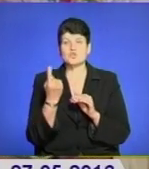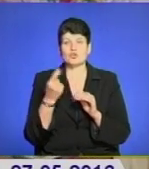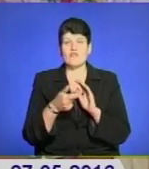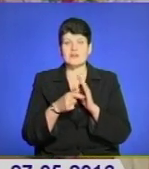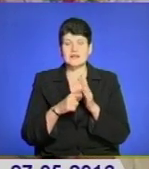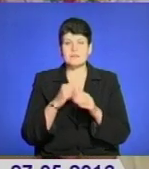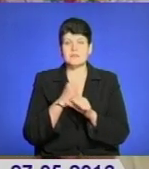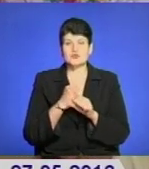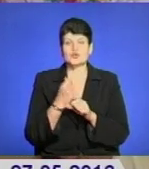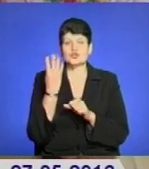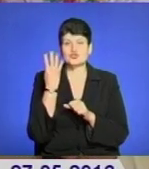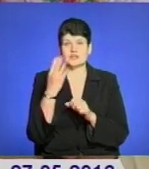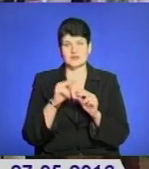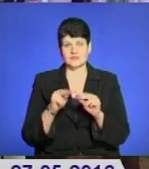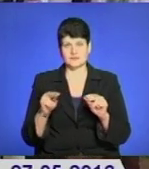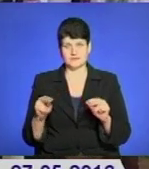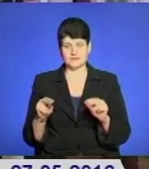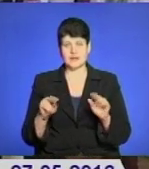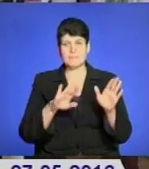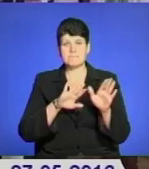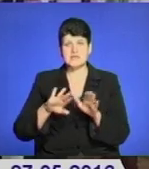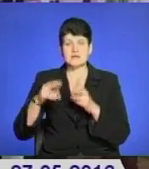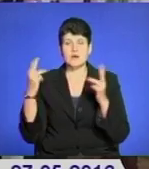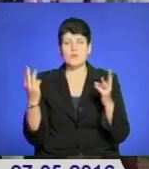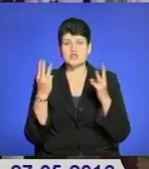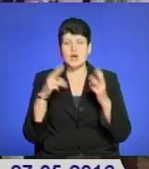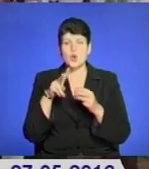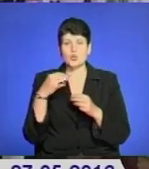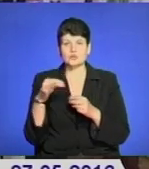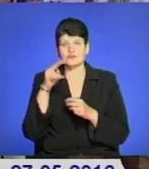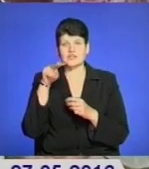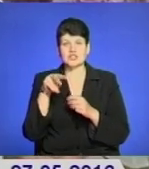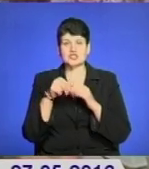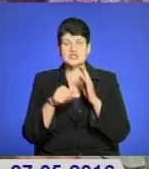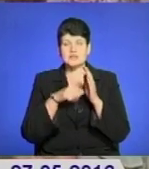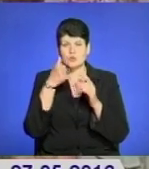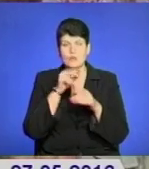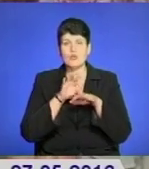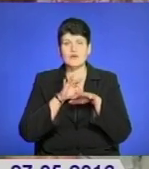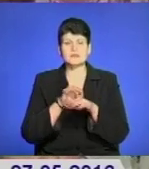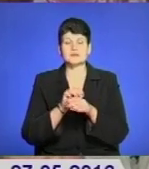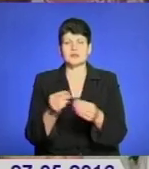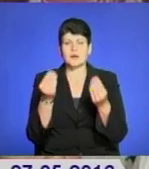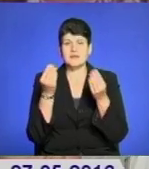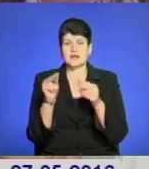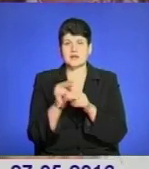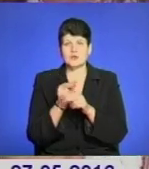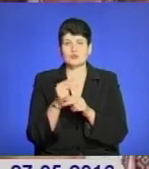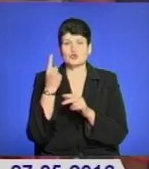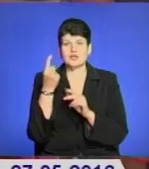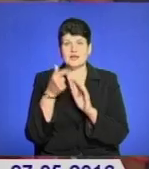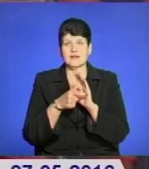класів, працює четверо вчителів. Після пожежі у лютому 2016 року проведено капітальний ремонт однієї класної